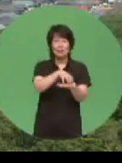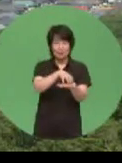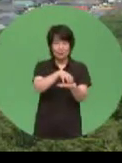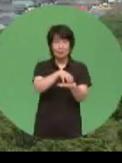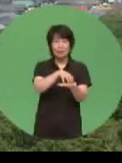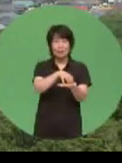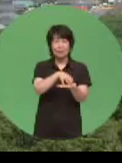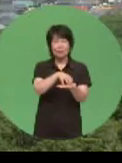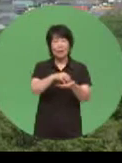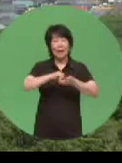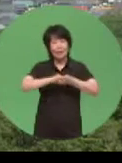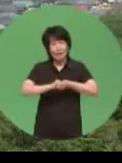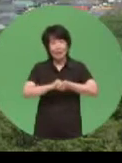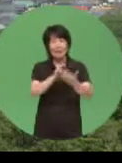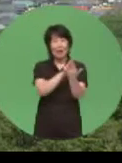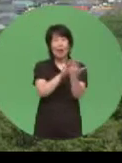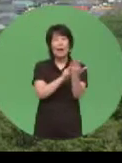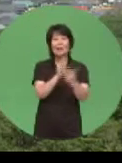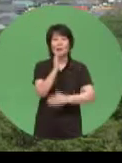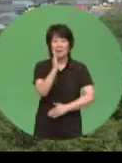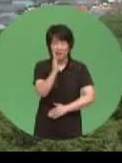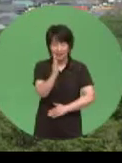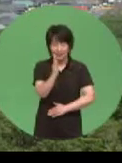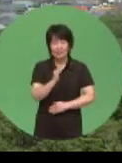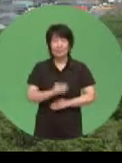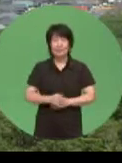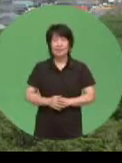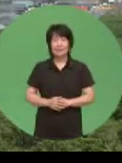紹介しています。ぜひご覧ください。